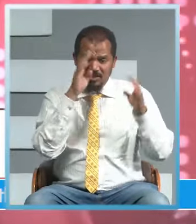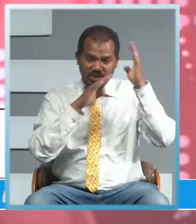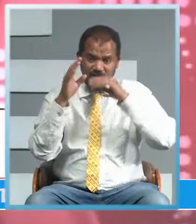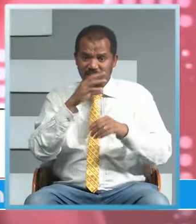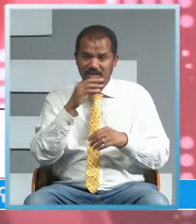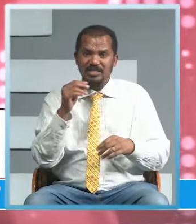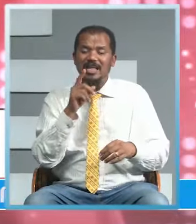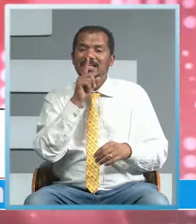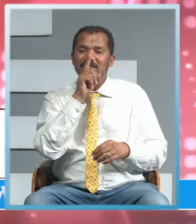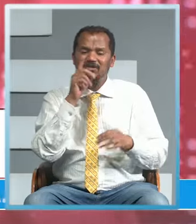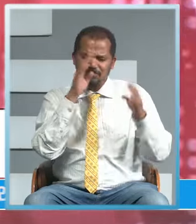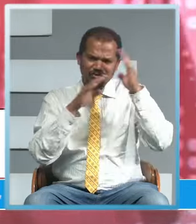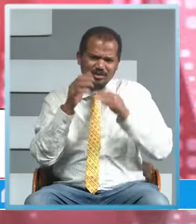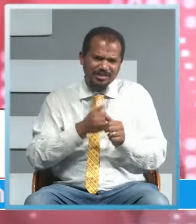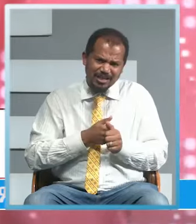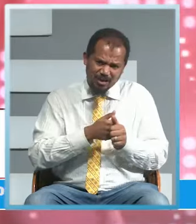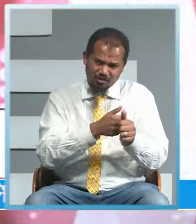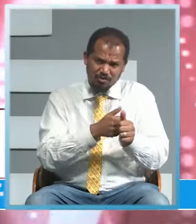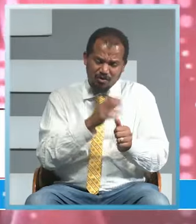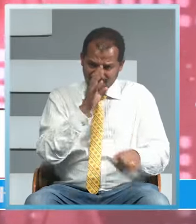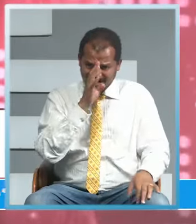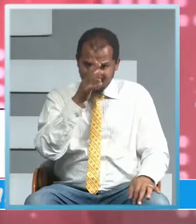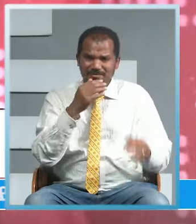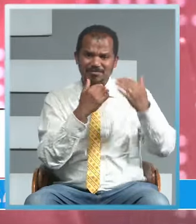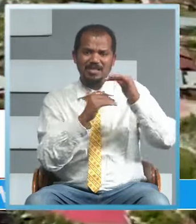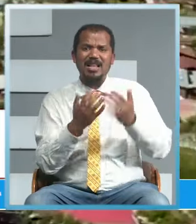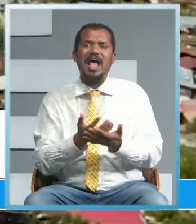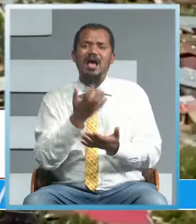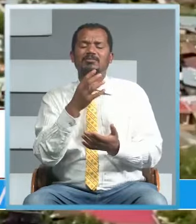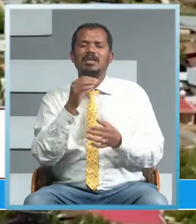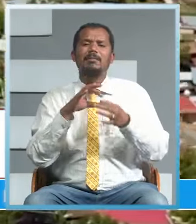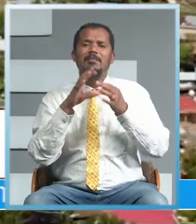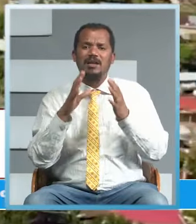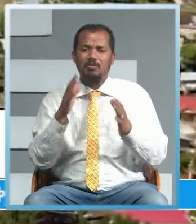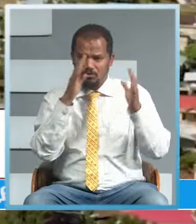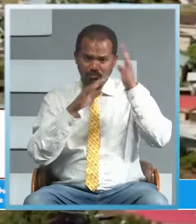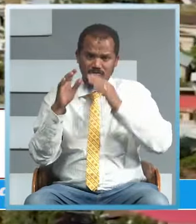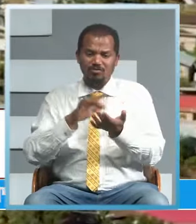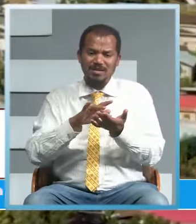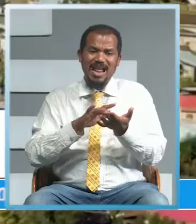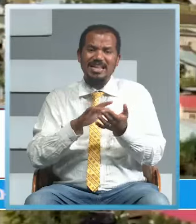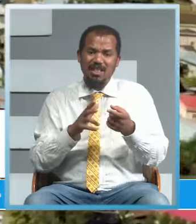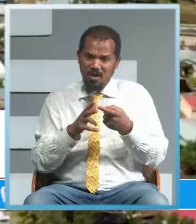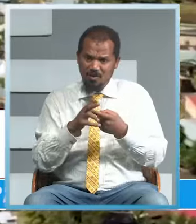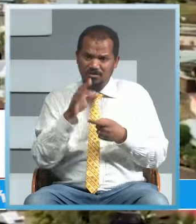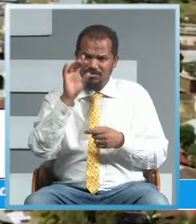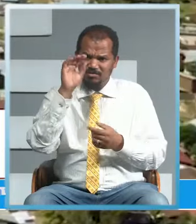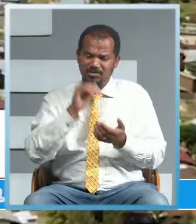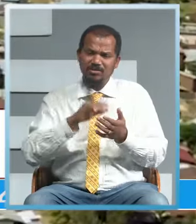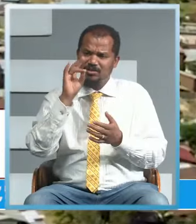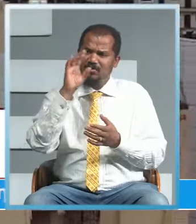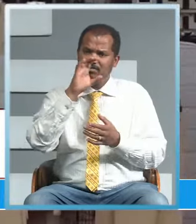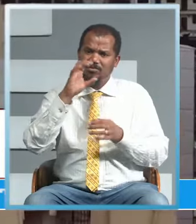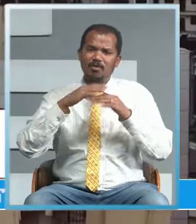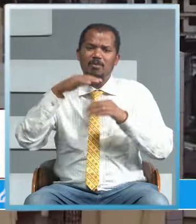ችግርና የጸጥታ ችግሩ ተከትሎ በተፈጠሩ ምጣኔ ሀብታዊና ማህበራዊ ችግሮች መድኃኒት ያቋረጡ